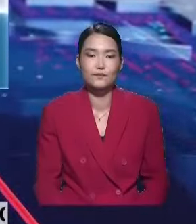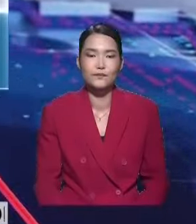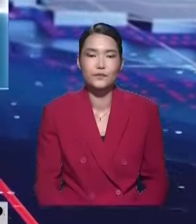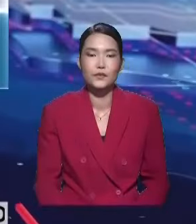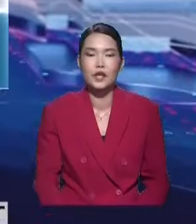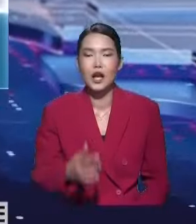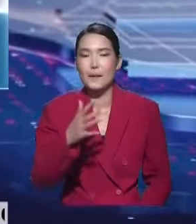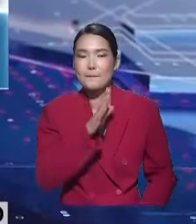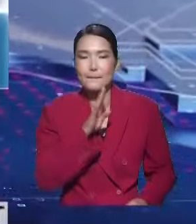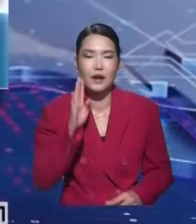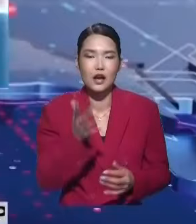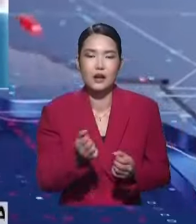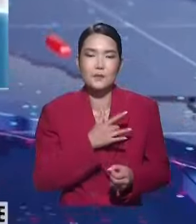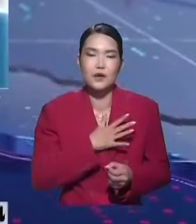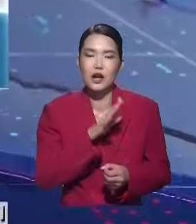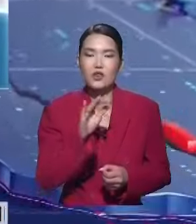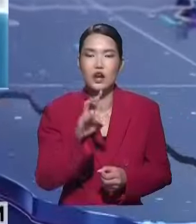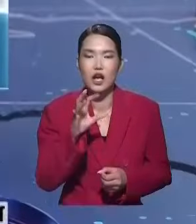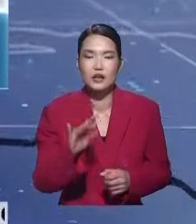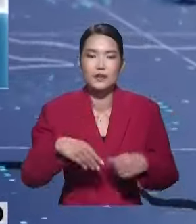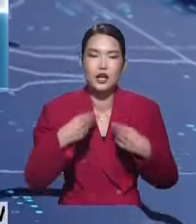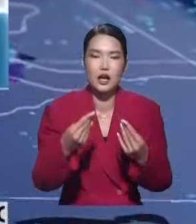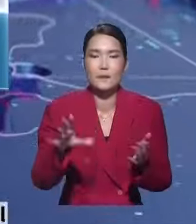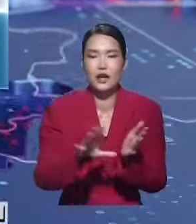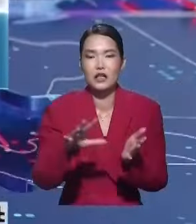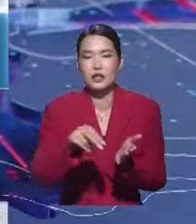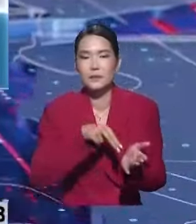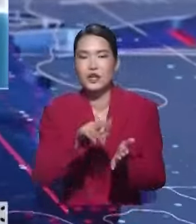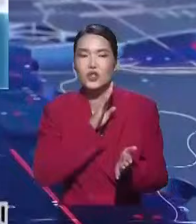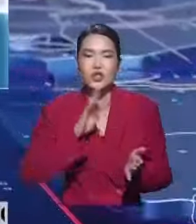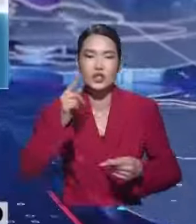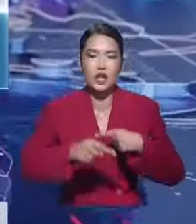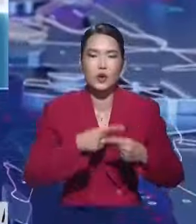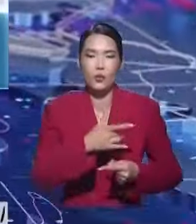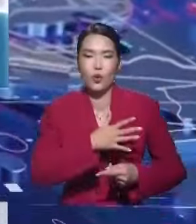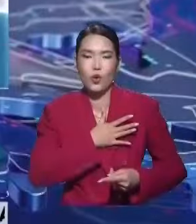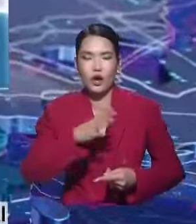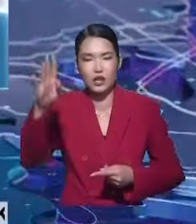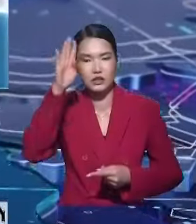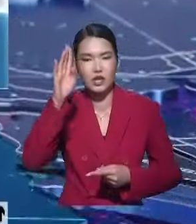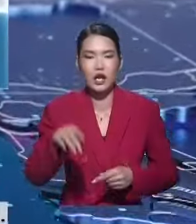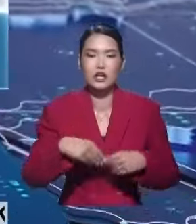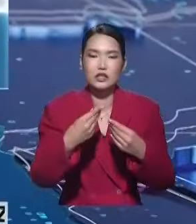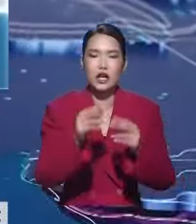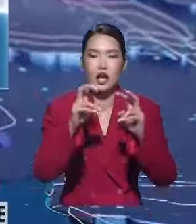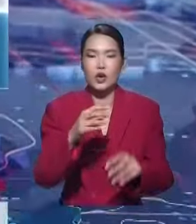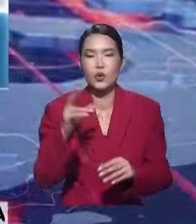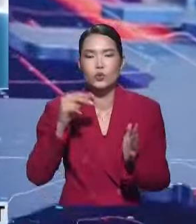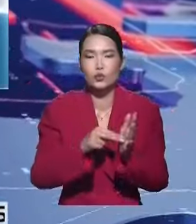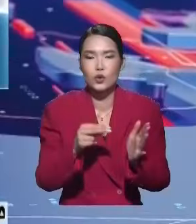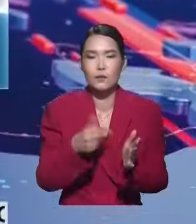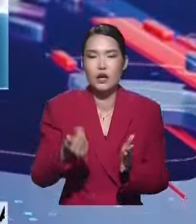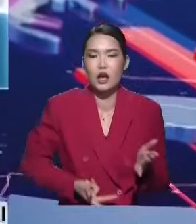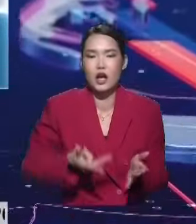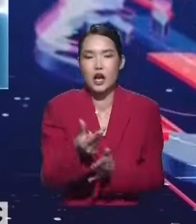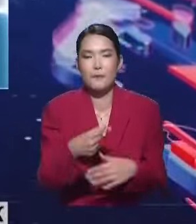Приемная мать Женибека предоставила нам электронную переписку с женщиной, через которую она усыновила мальчика. Она даже назвала сумму, которую за него заплатила.